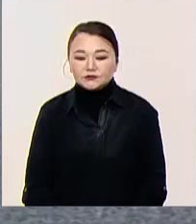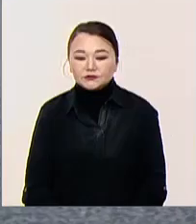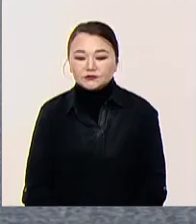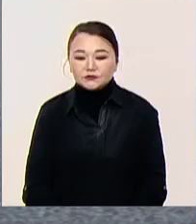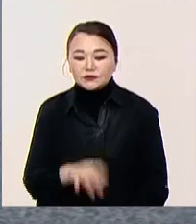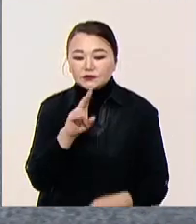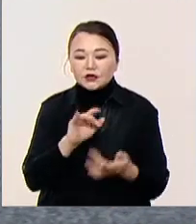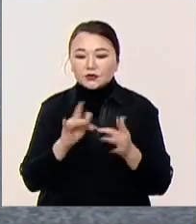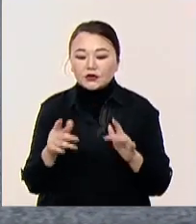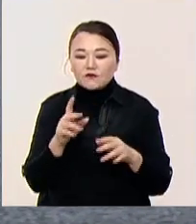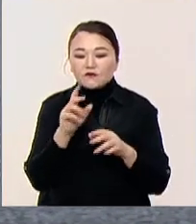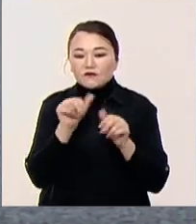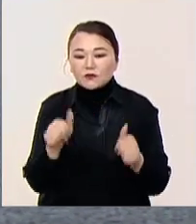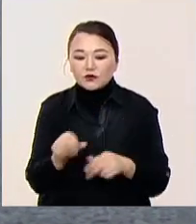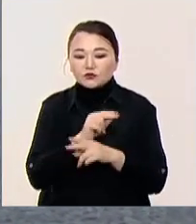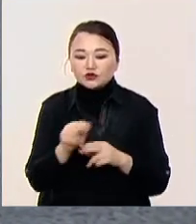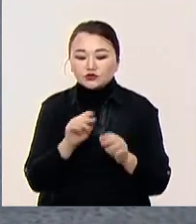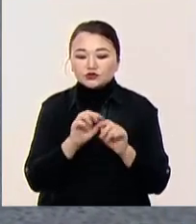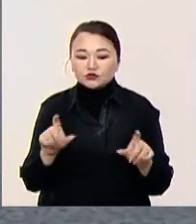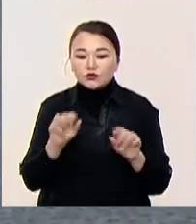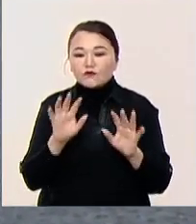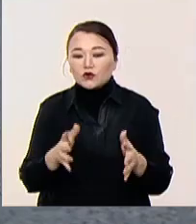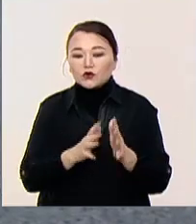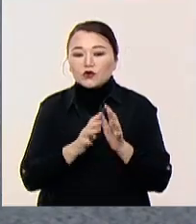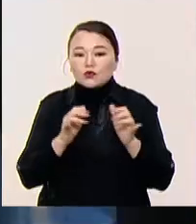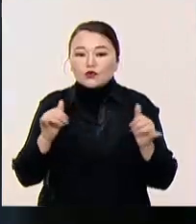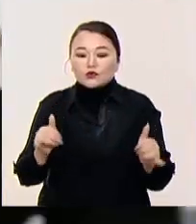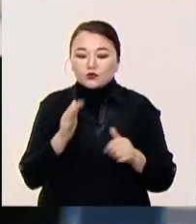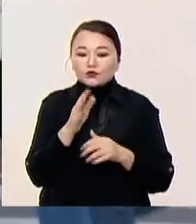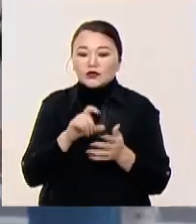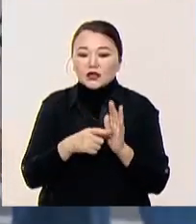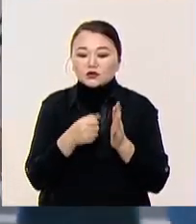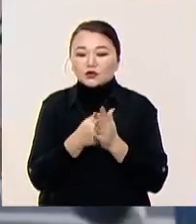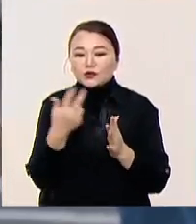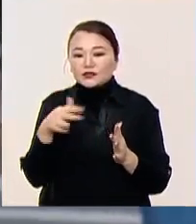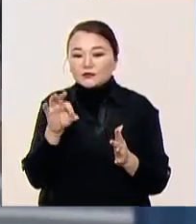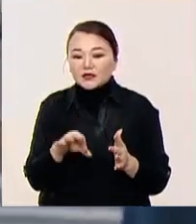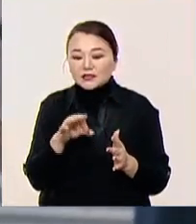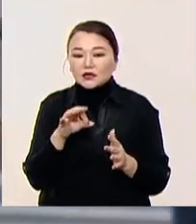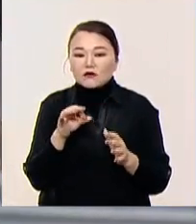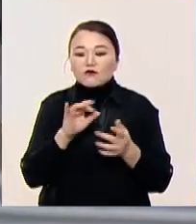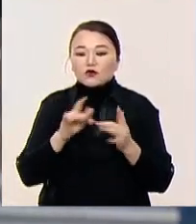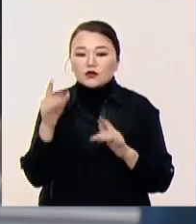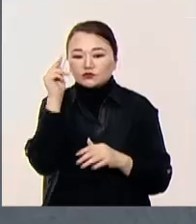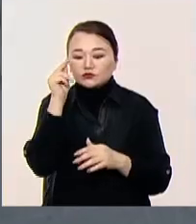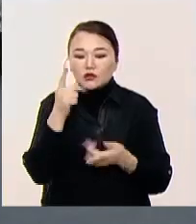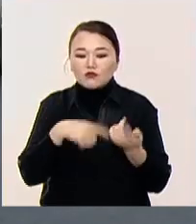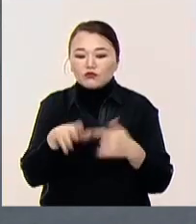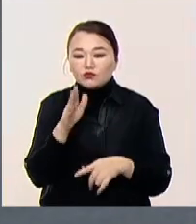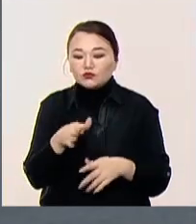На онлайн-формат обучения школьники перейдут в случае роста заболеваемости в классах до 30%. Этим летом государство закупило